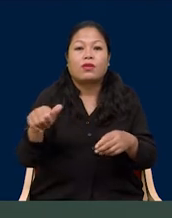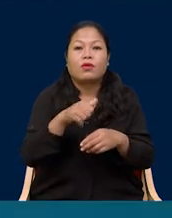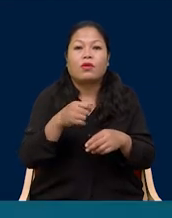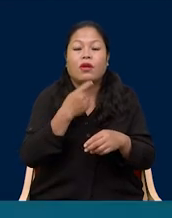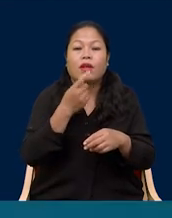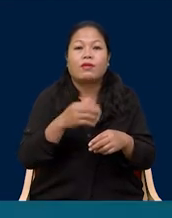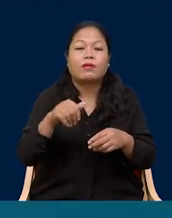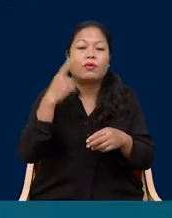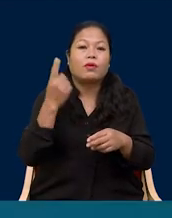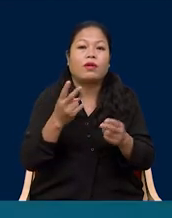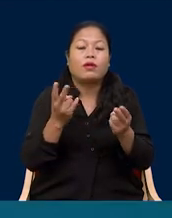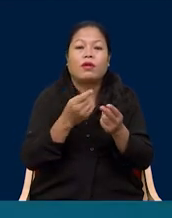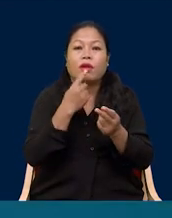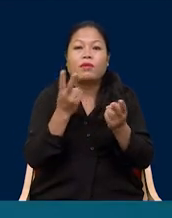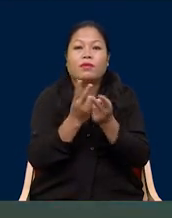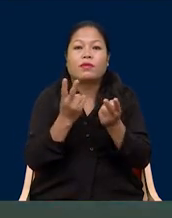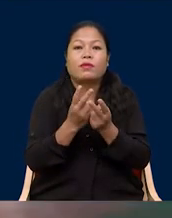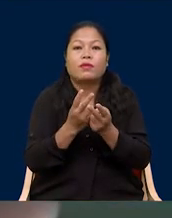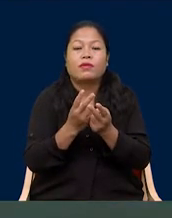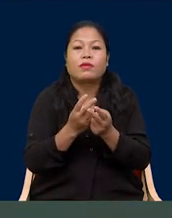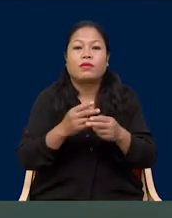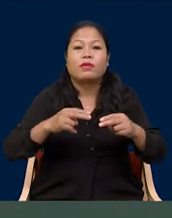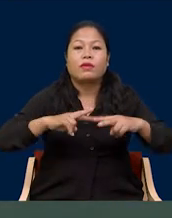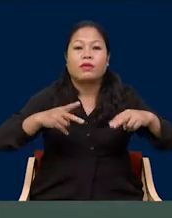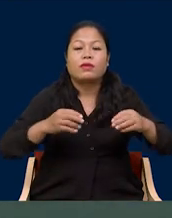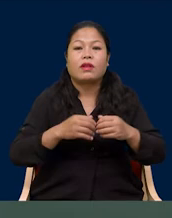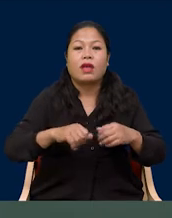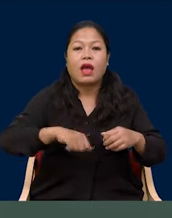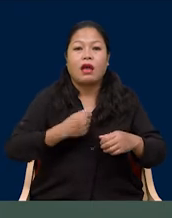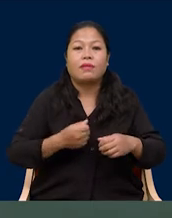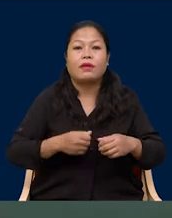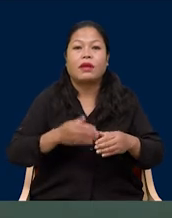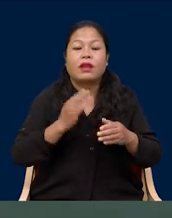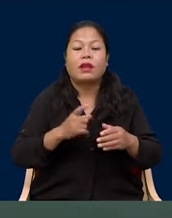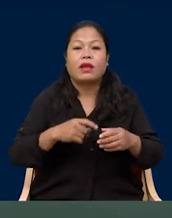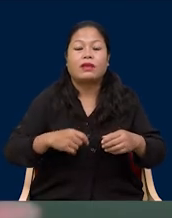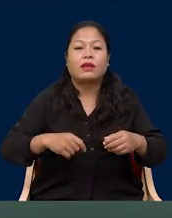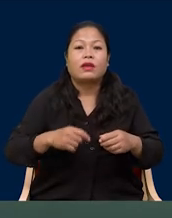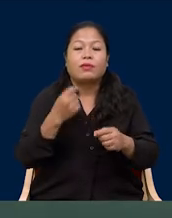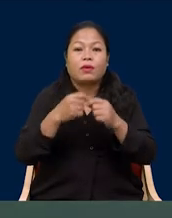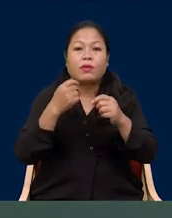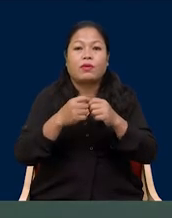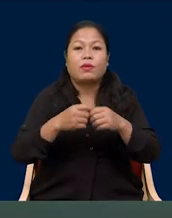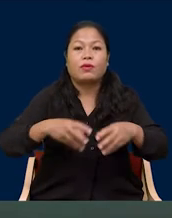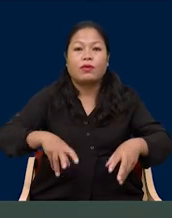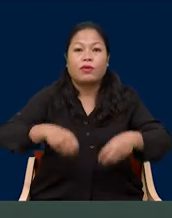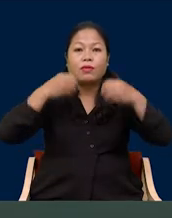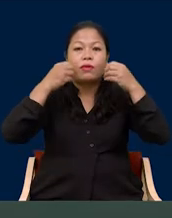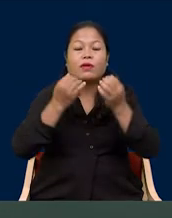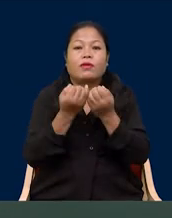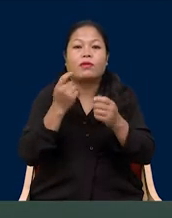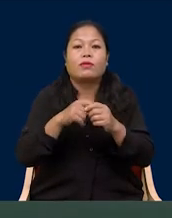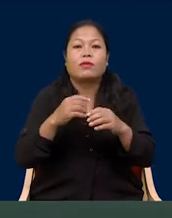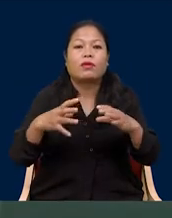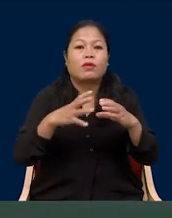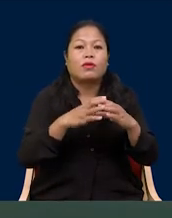हो। किनभने उहाँले, मैले पहिला भनेको जस्तै, उहाँहरूले जुन सामानहरू बनाउनुहुन्छ आफ्नोलाई युज गर्ने, टेन्टहरू भयो, ब्ल्याङ्केट यस्तो गर्नुहुन्छ, तर